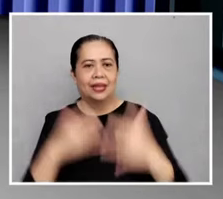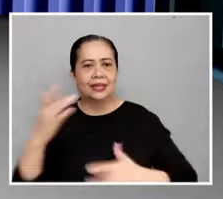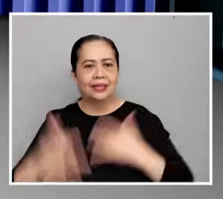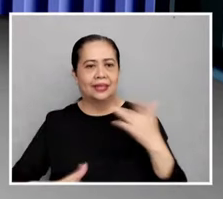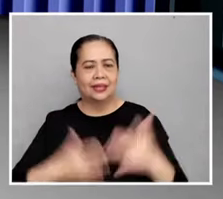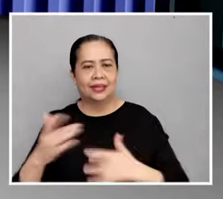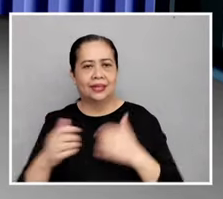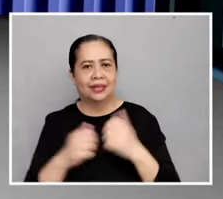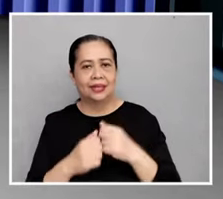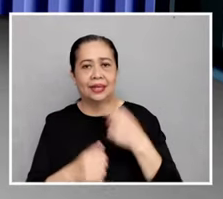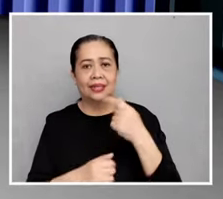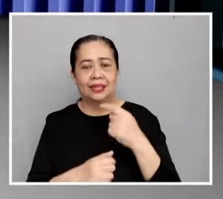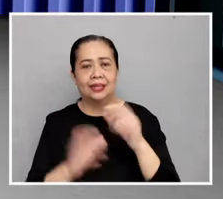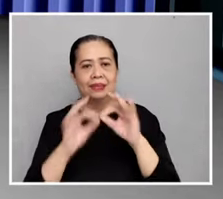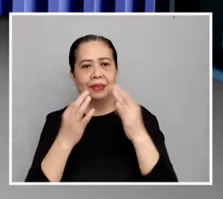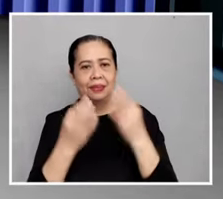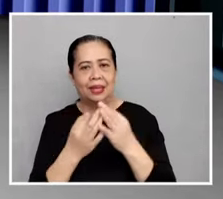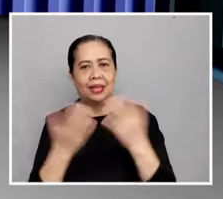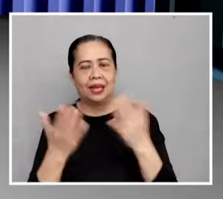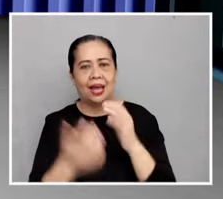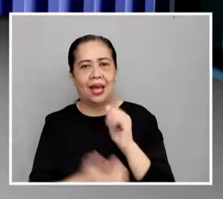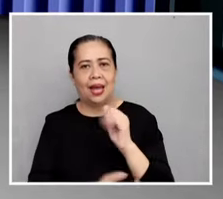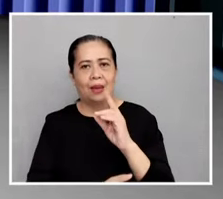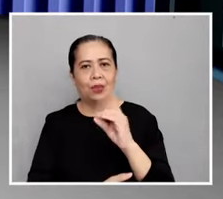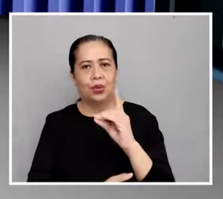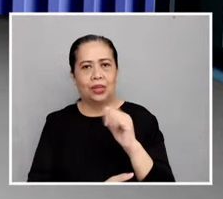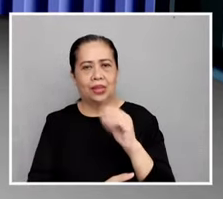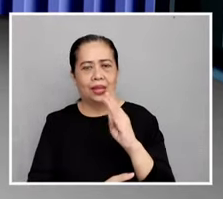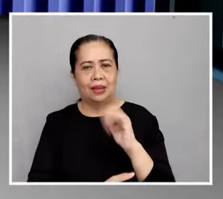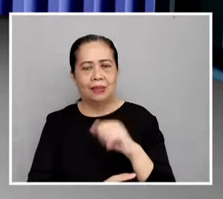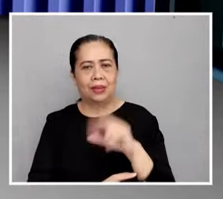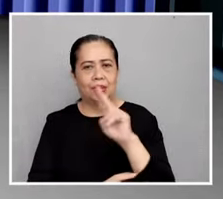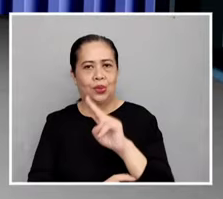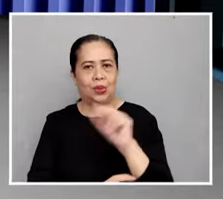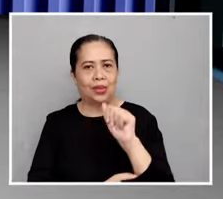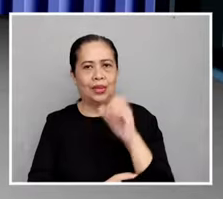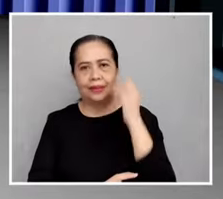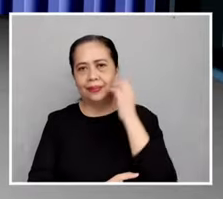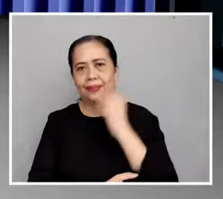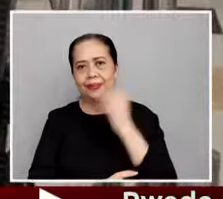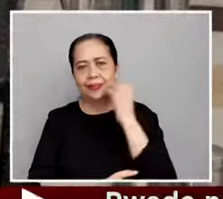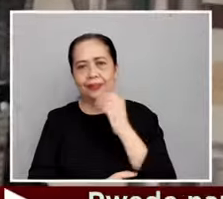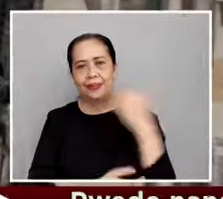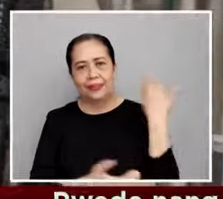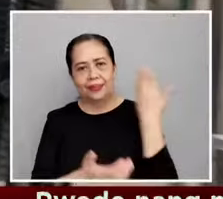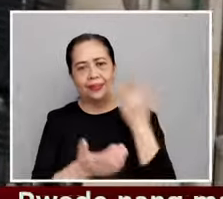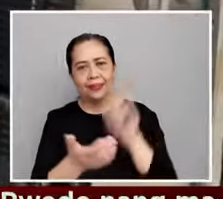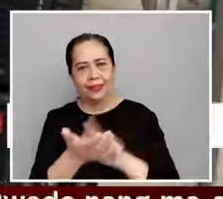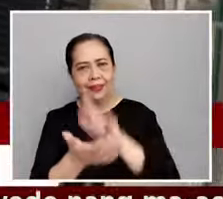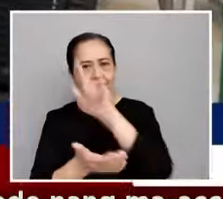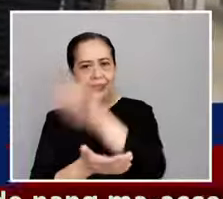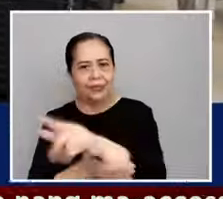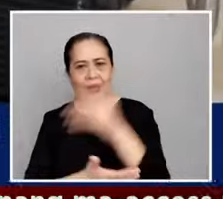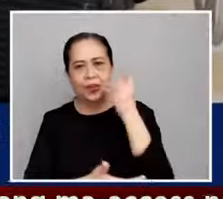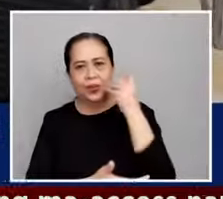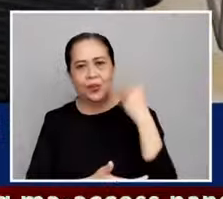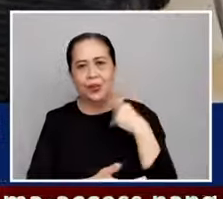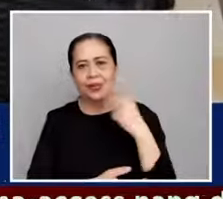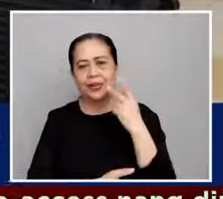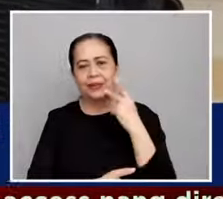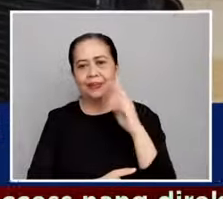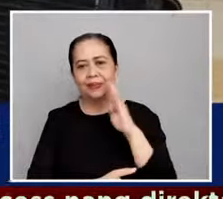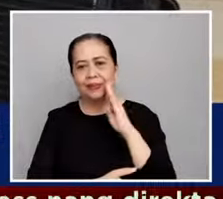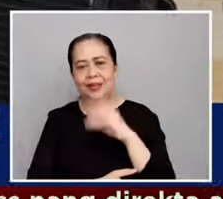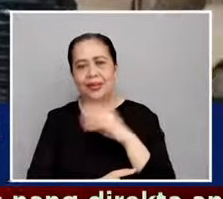sa Gika Pamilya sa Abu Dhabi, United Arab Emirates. Dumating kaninang madaling araw sa Dubai si Nakatrin Bernardo,